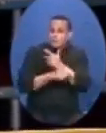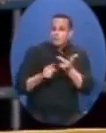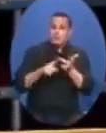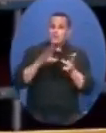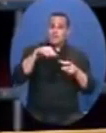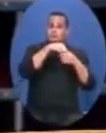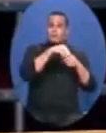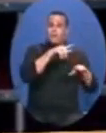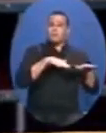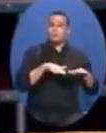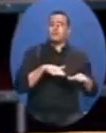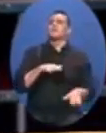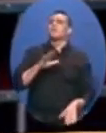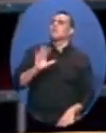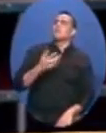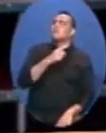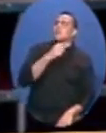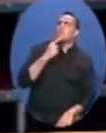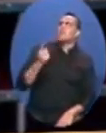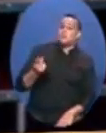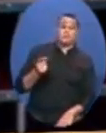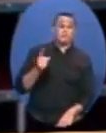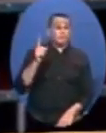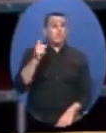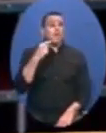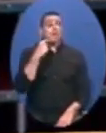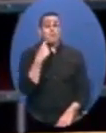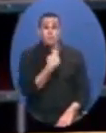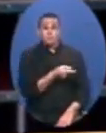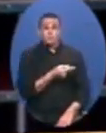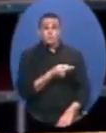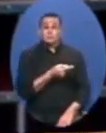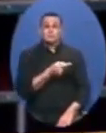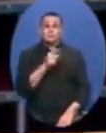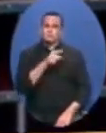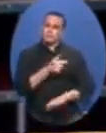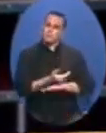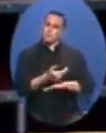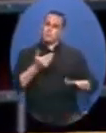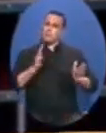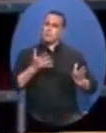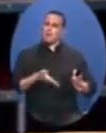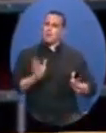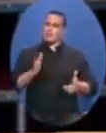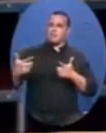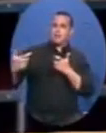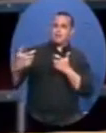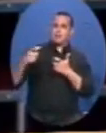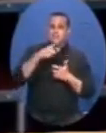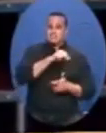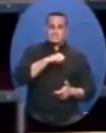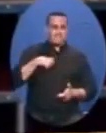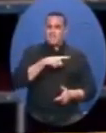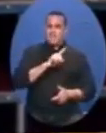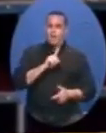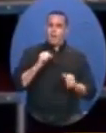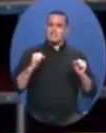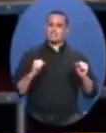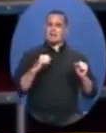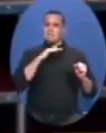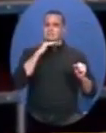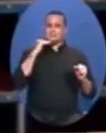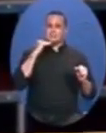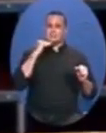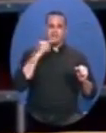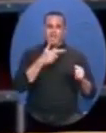מגיע מתוך הממשל. ומה הם אומרים לו בעצם? למעשה מה שהם אומרים לו זה שזה היה מוקדם מדי לצאת למלחמה כזאת. סין עדיין לא חזקה מספיק,